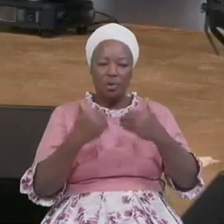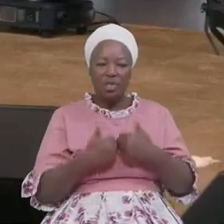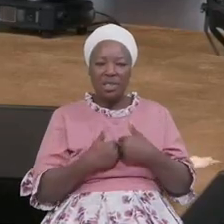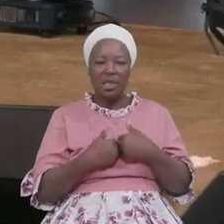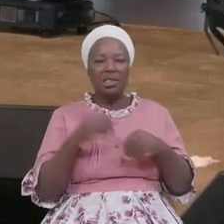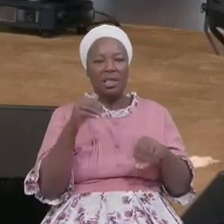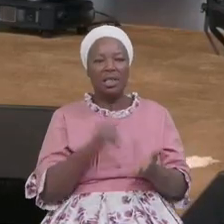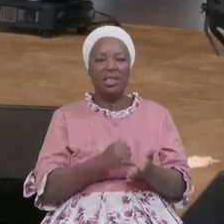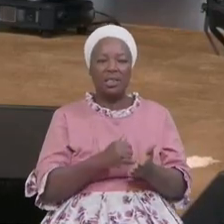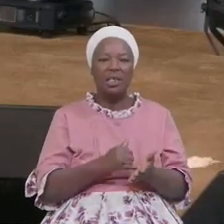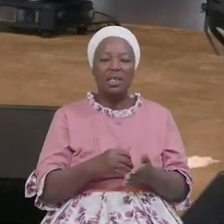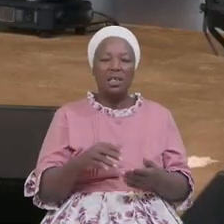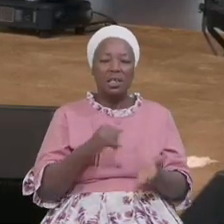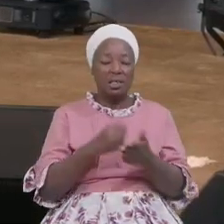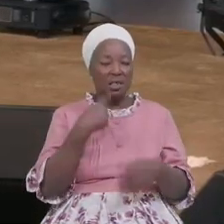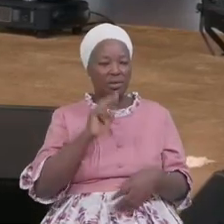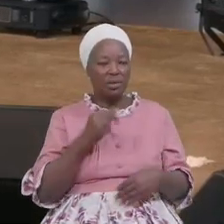Il nous dit, dans le